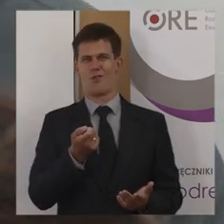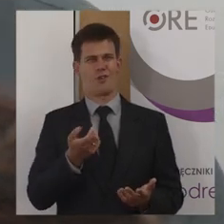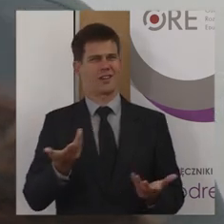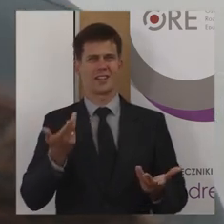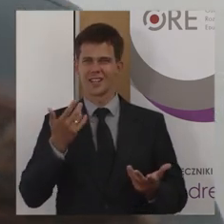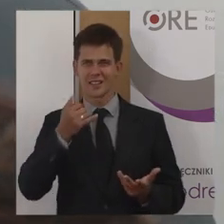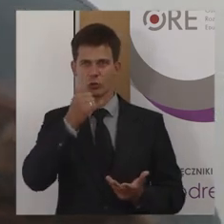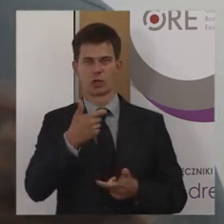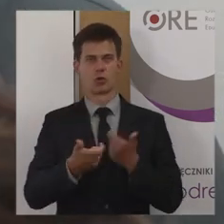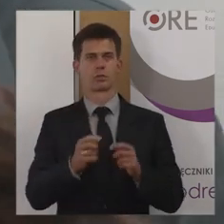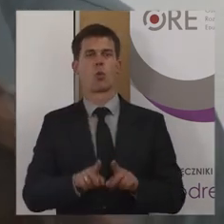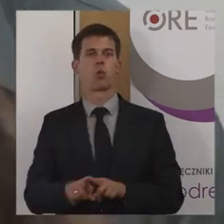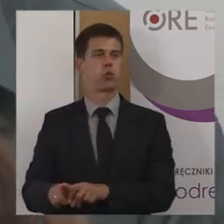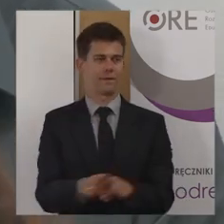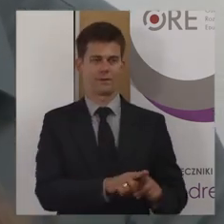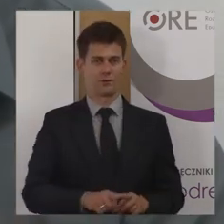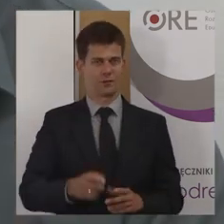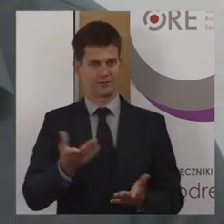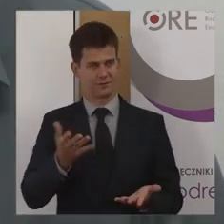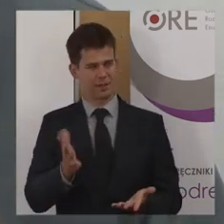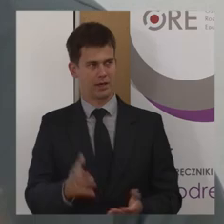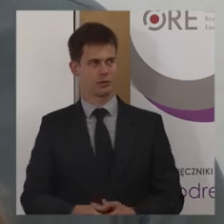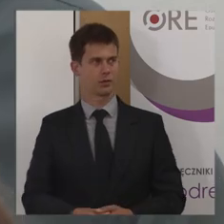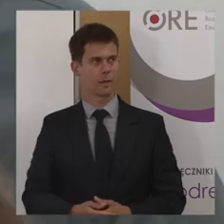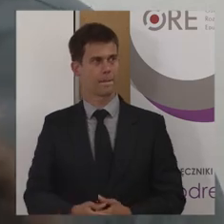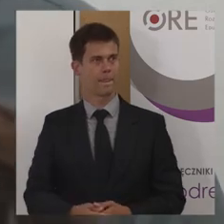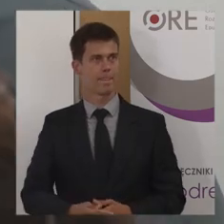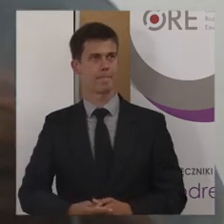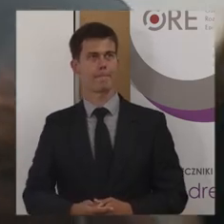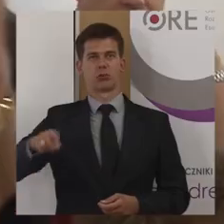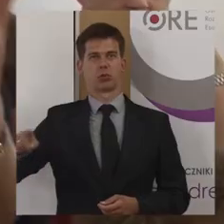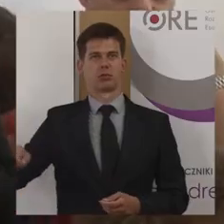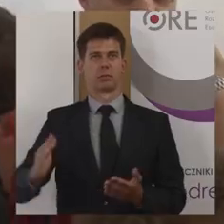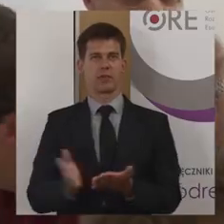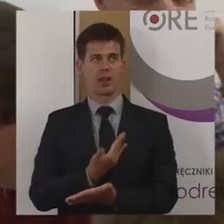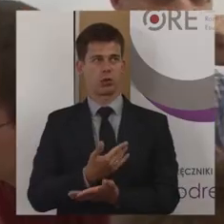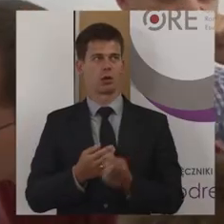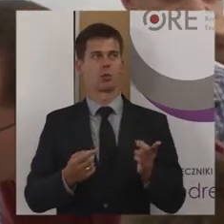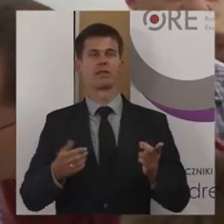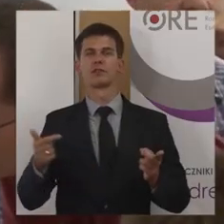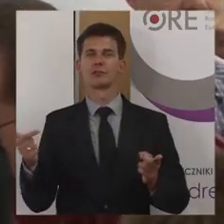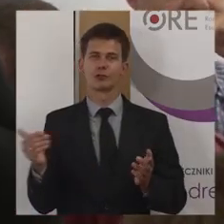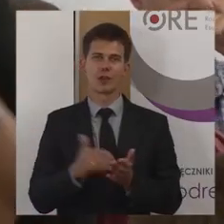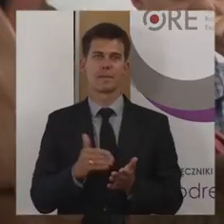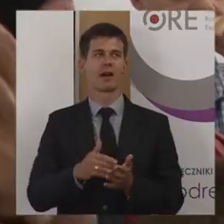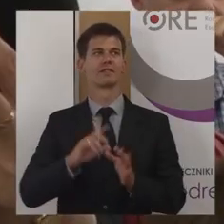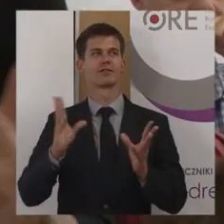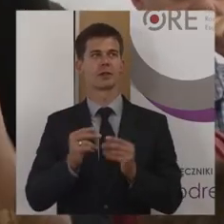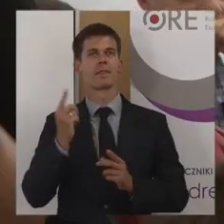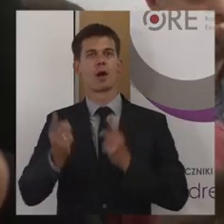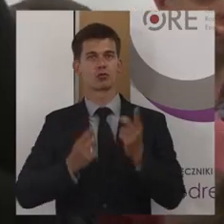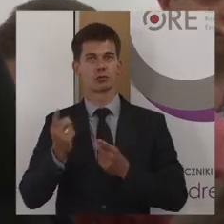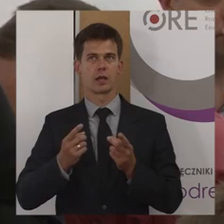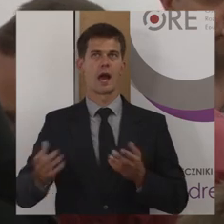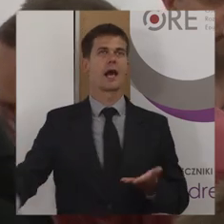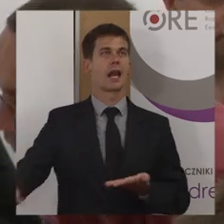No. Żeby bez szkody dla żadnego można było zrobić coś uniwersalnego. w tej dyskusji powinni uczestniczyć nauczyciele,